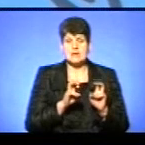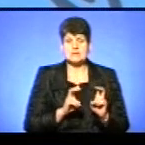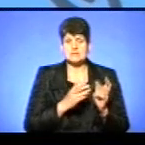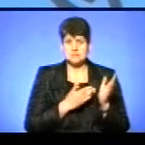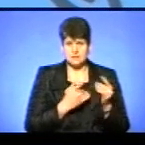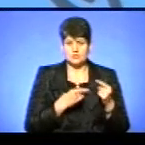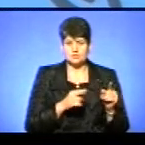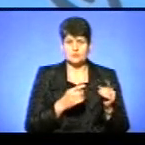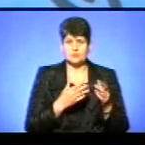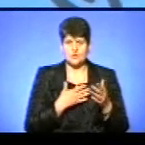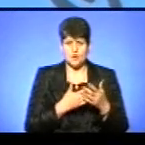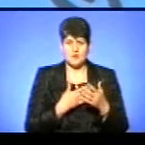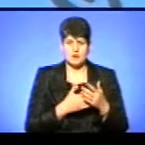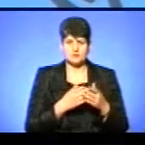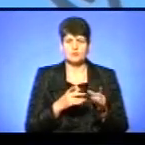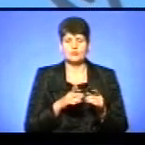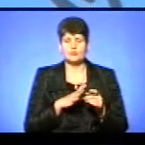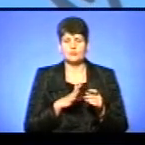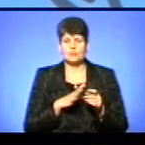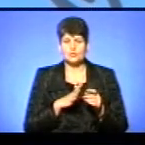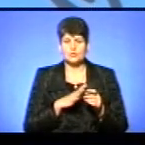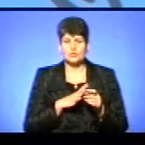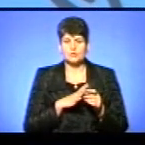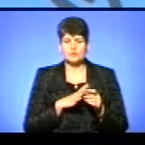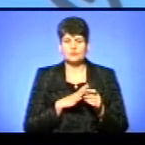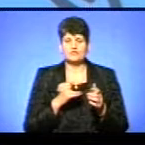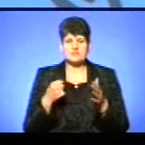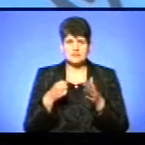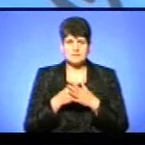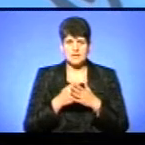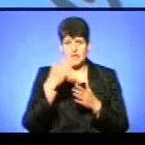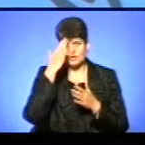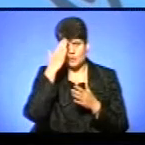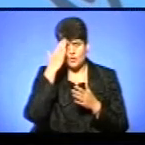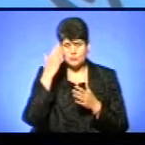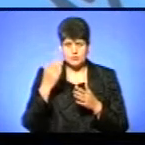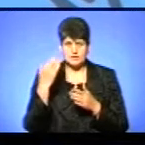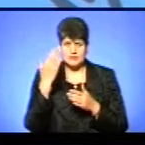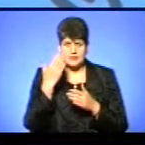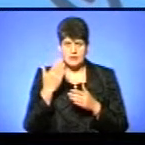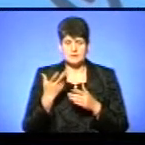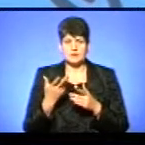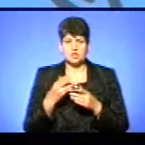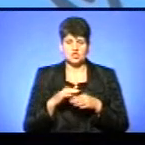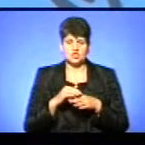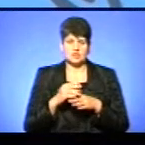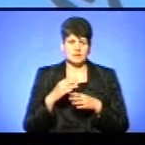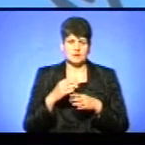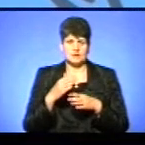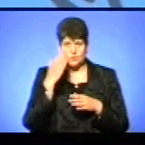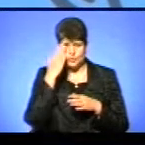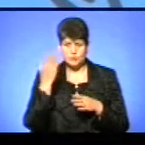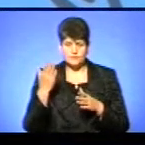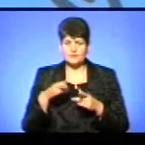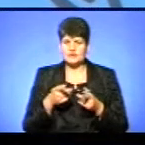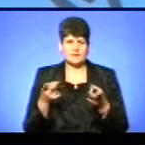автомобіля, звичайно, громадського, то був забійник тканин лобної ділянки, осадні шкіри лобної ділянки. Вони не